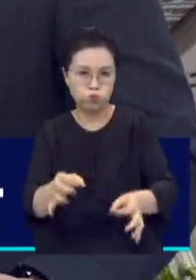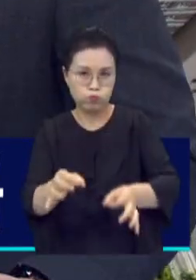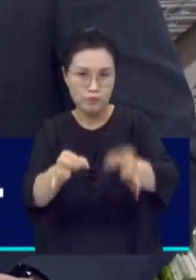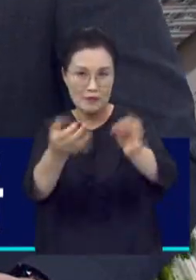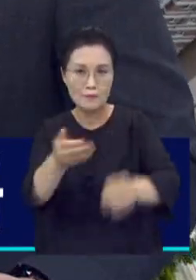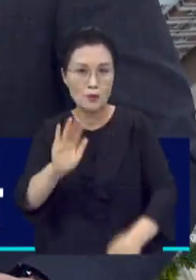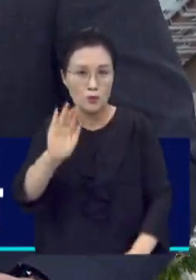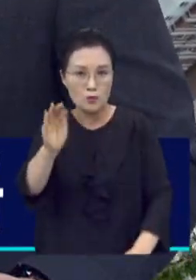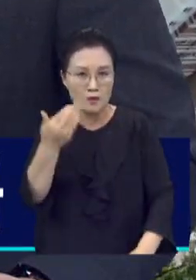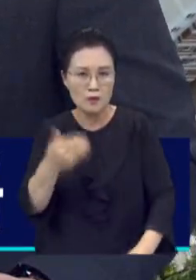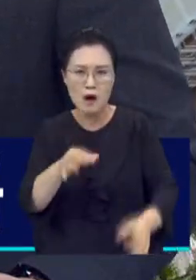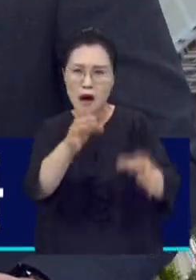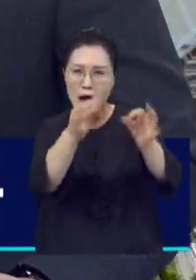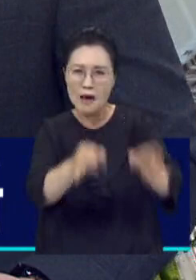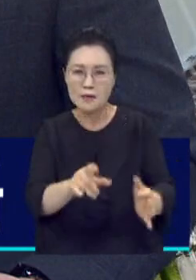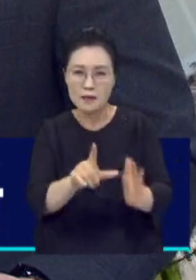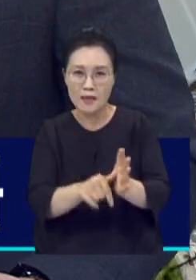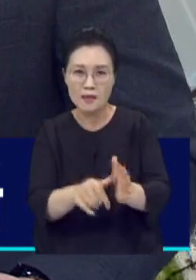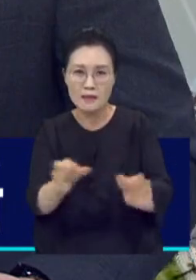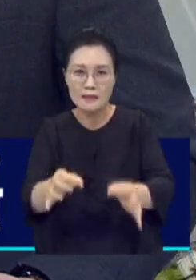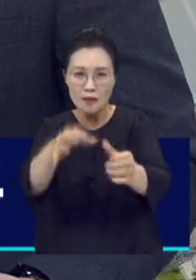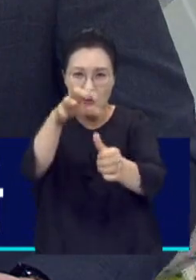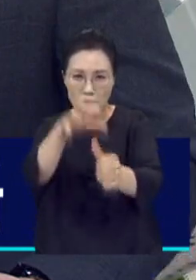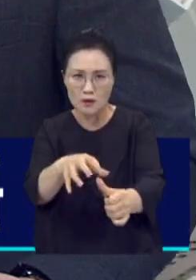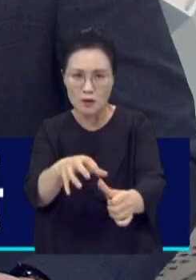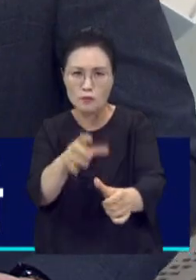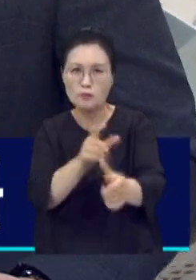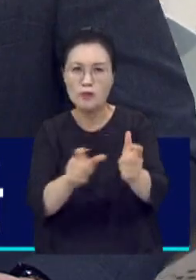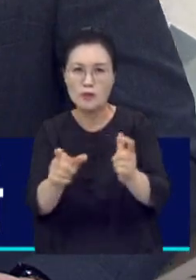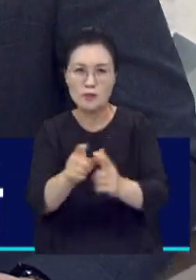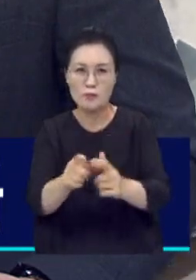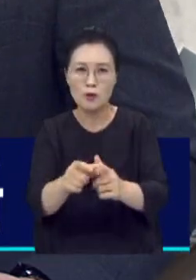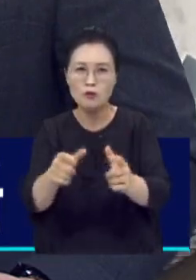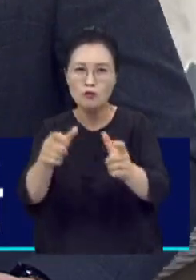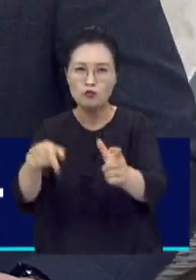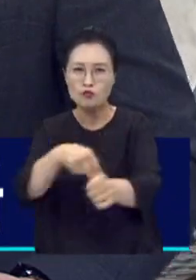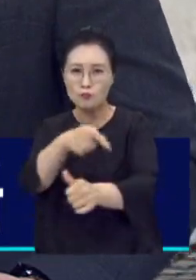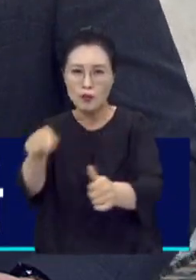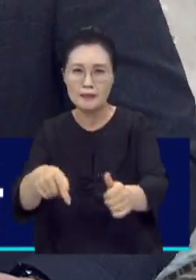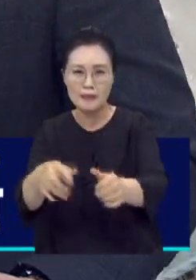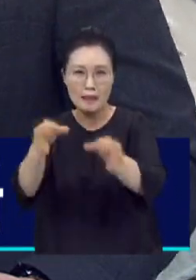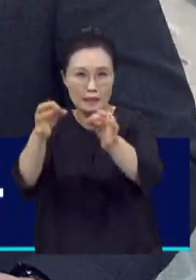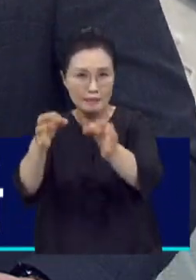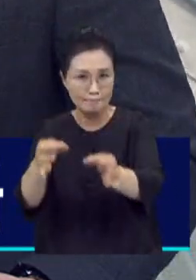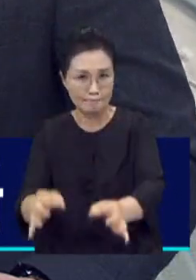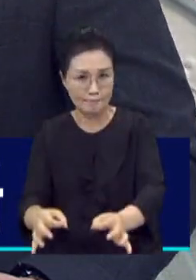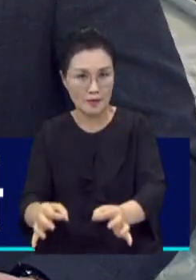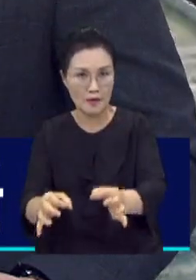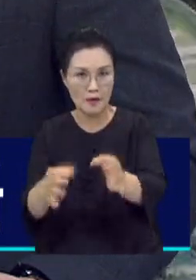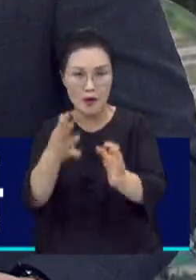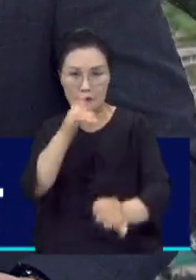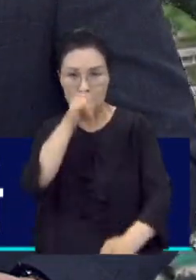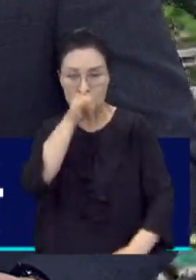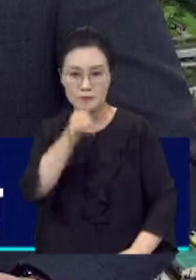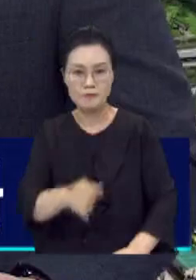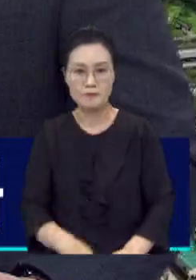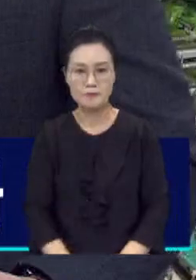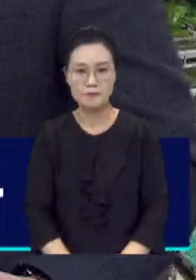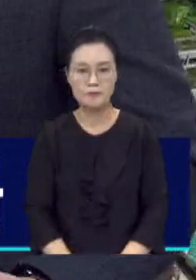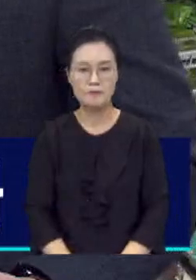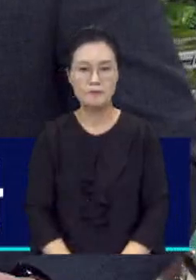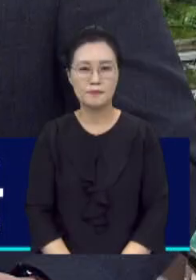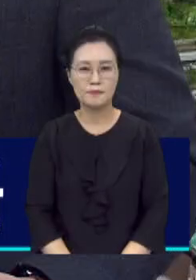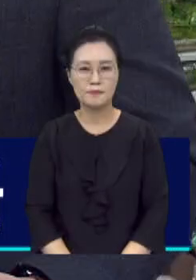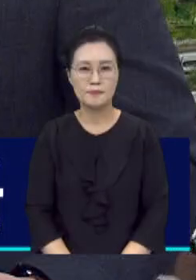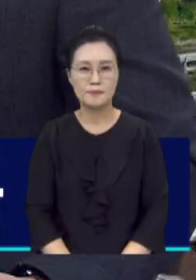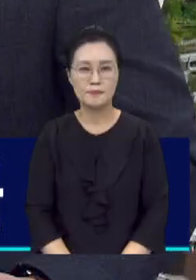요즘같은 하루 일정의 조정 대상 지역에 규제가 더해지면 주변적 시세 까지 한꺼번에 끌어내리는 이른바 블랙 골이 될 수도 있다고